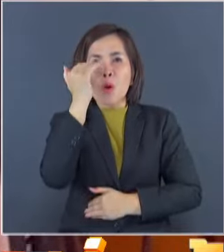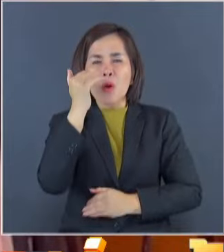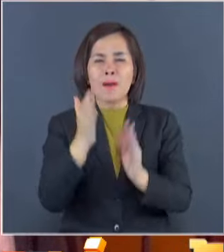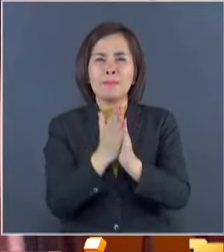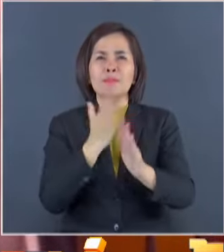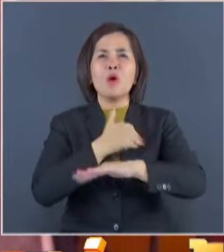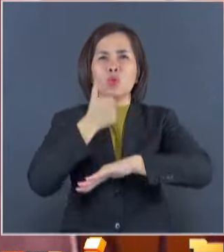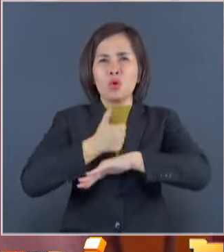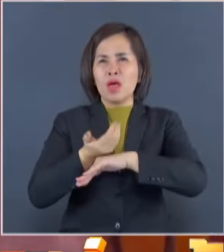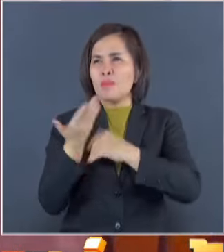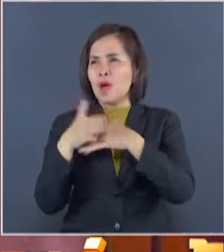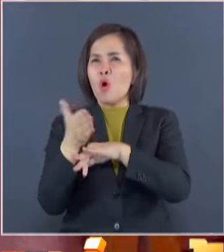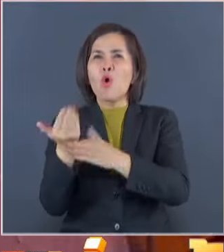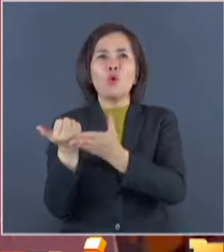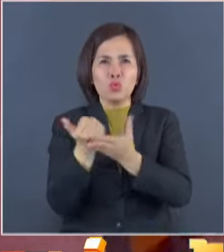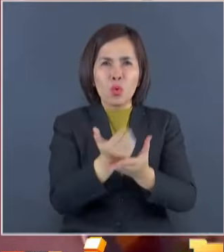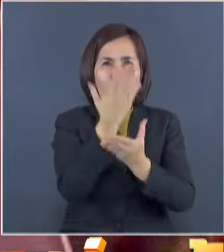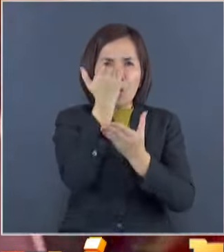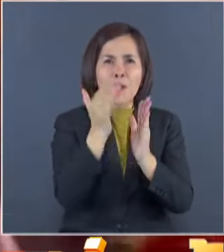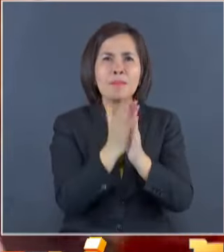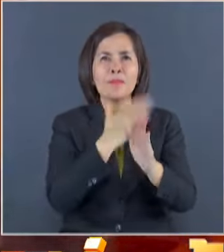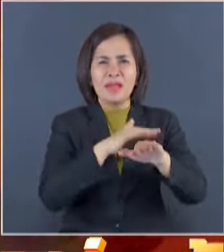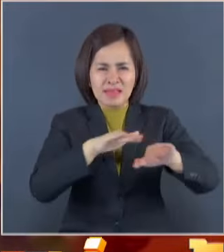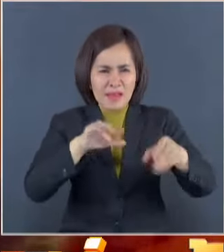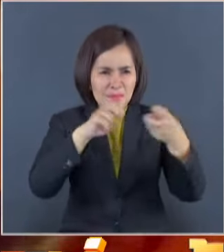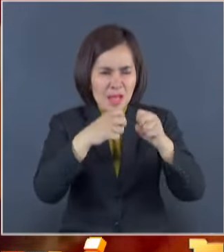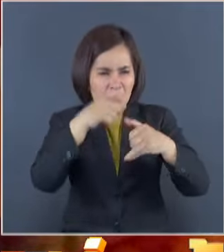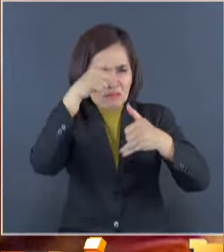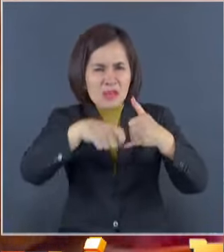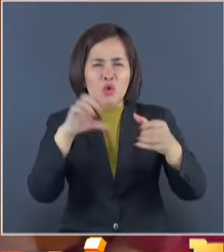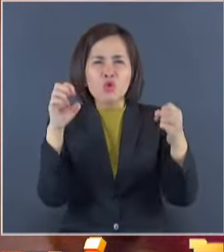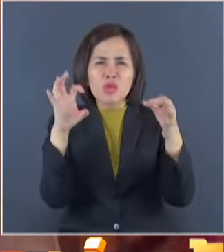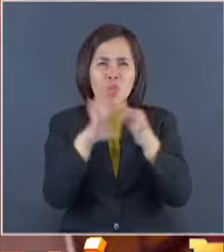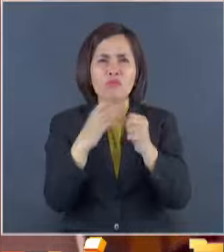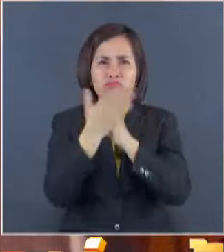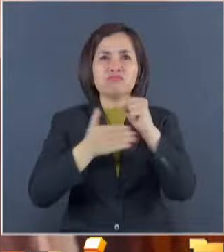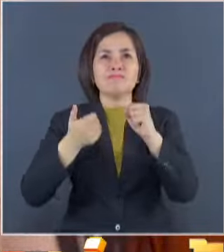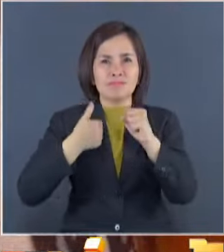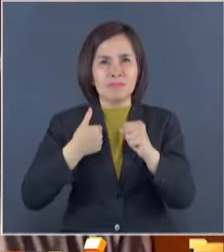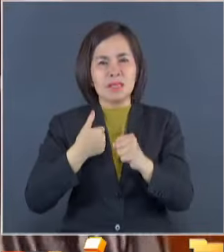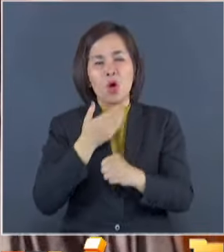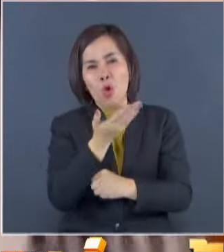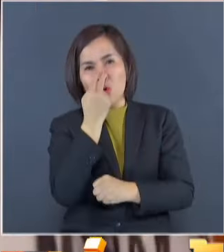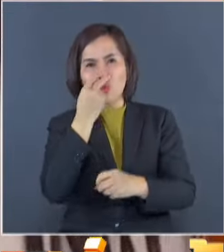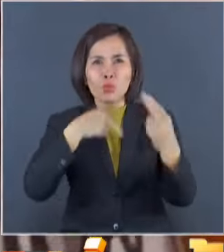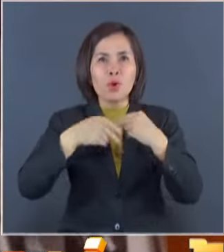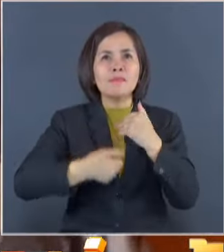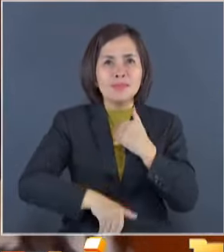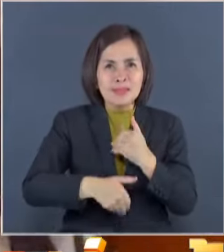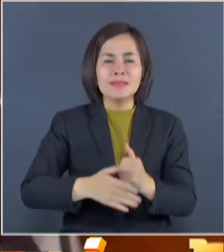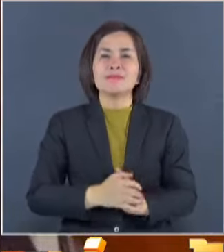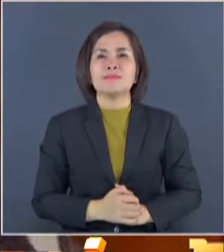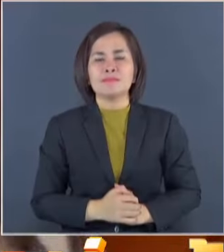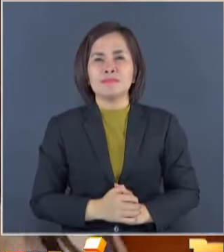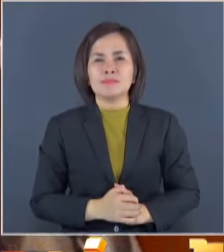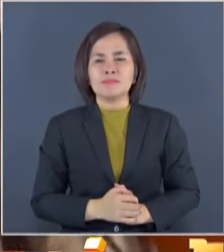เรียนมาบอกว่าสามเณรในวัดเนี่ยมีพฤติกรรมยุ่งเกี่ยวยาเสพติดเจ้าหน้าที่ก็เลยจับขอตรวจปัสสาวะโอ้โหเดี๋ยวก่อนนะฮะก่อนจะ